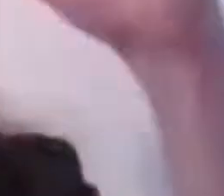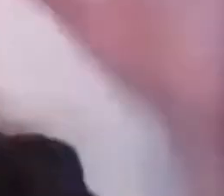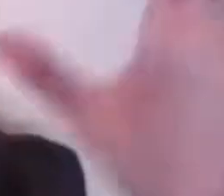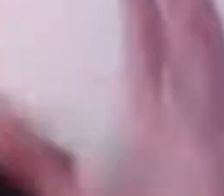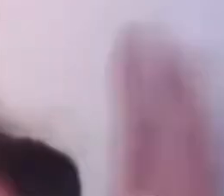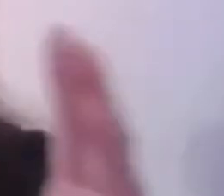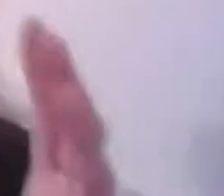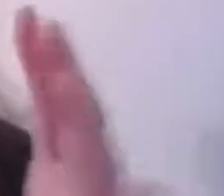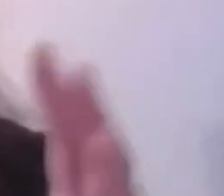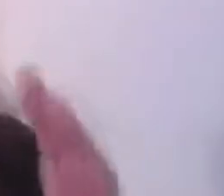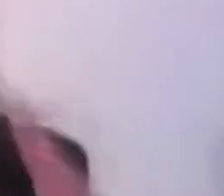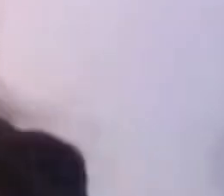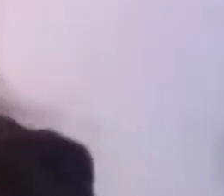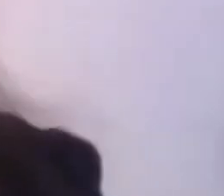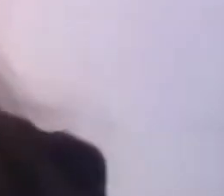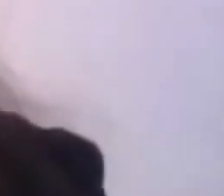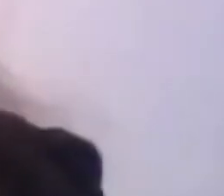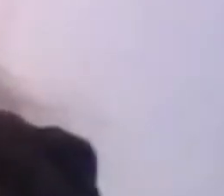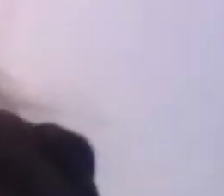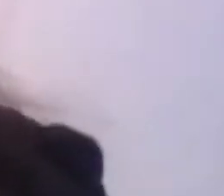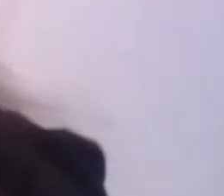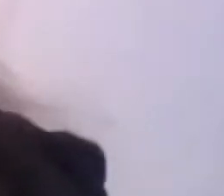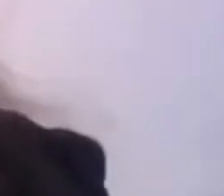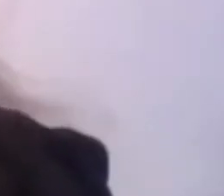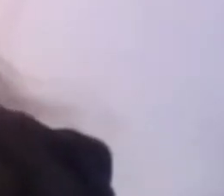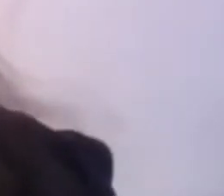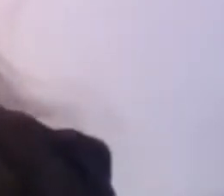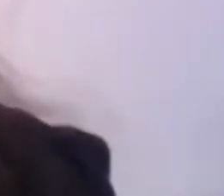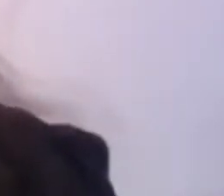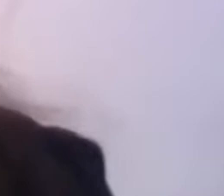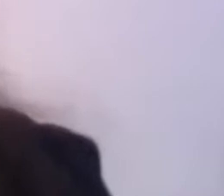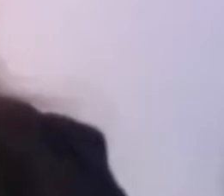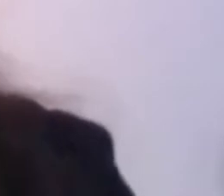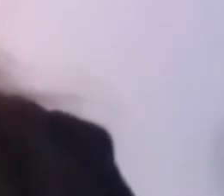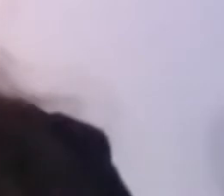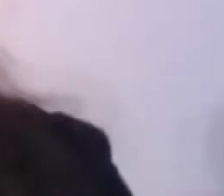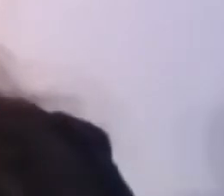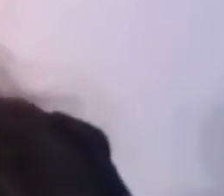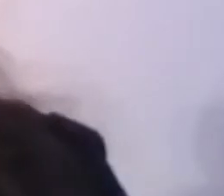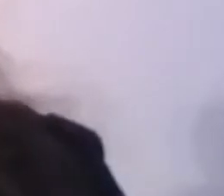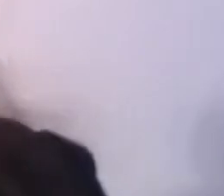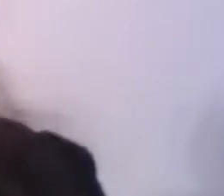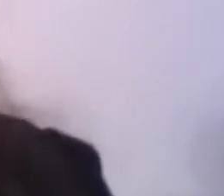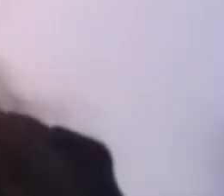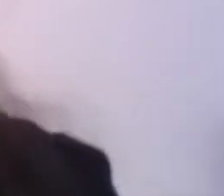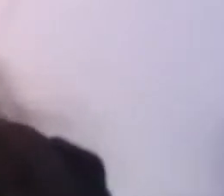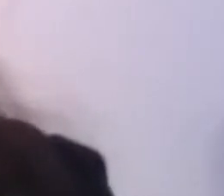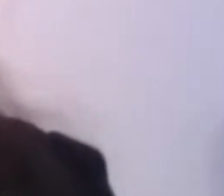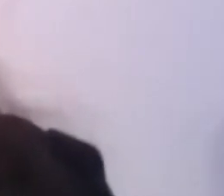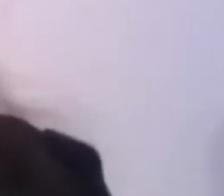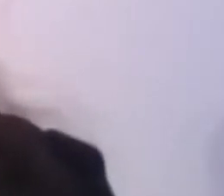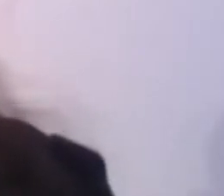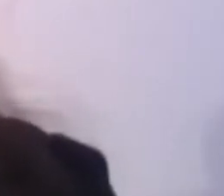de t'encadrer dans des mots valises qui ferment mal. Moi, je me raccroche à